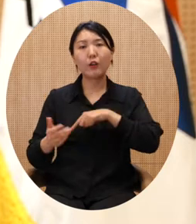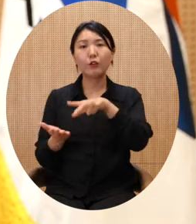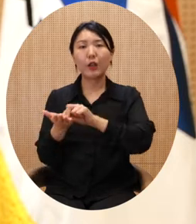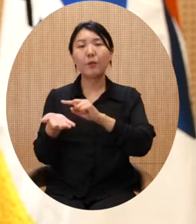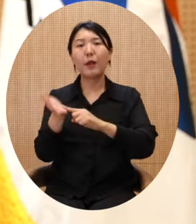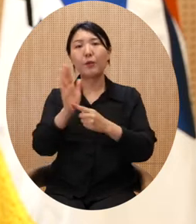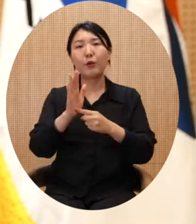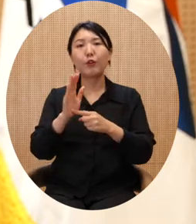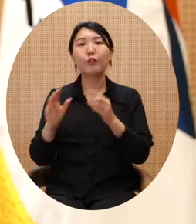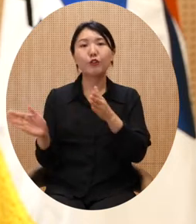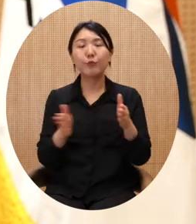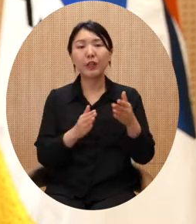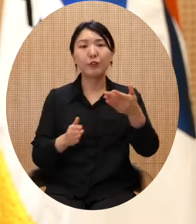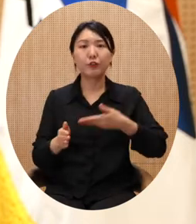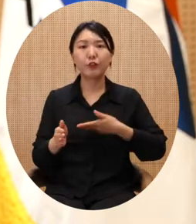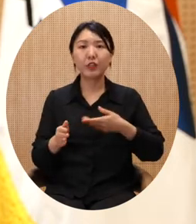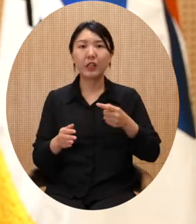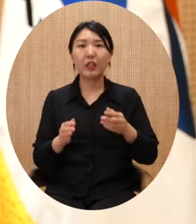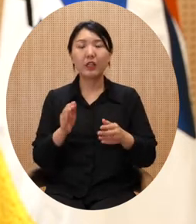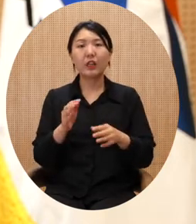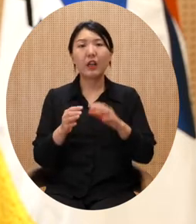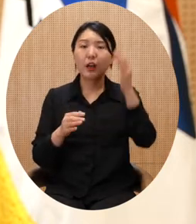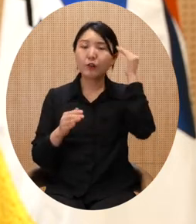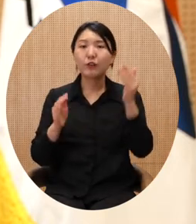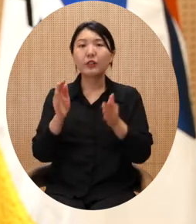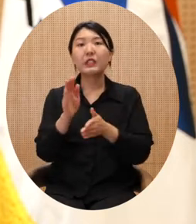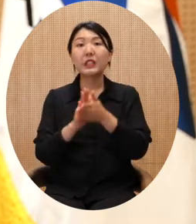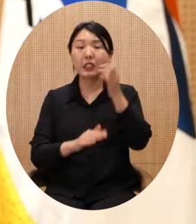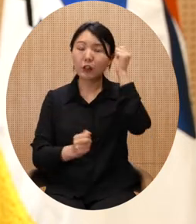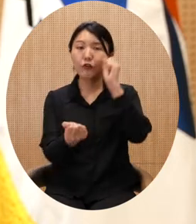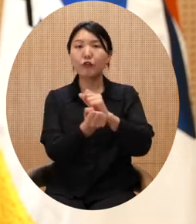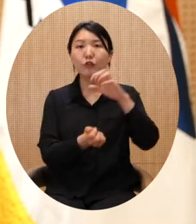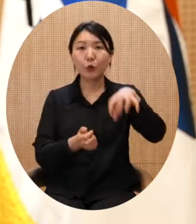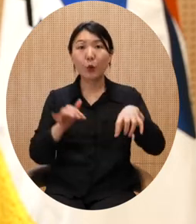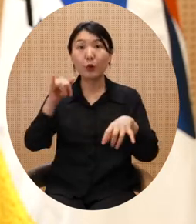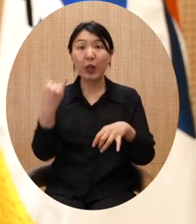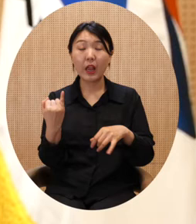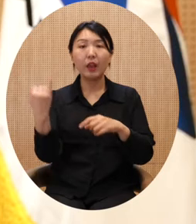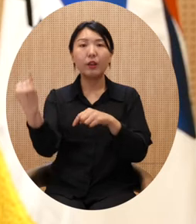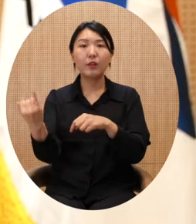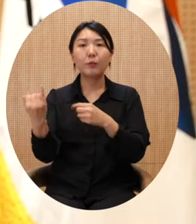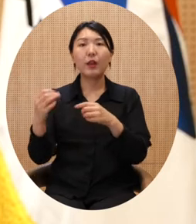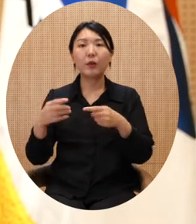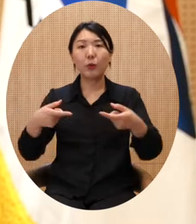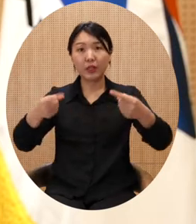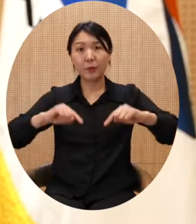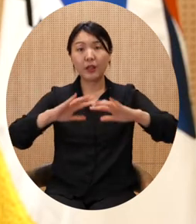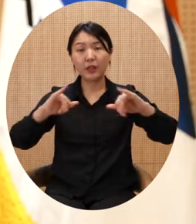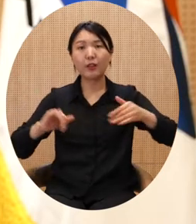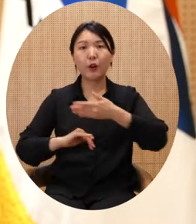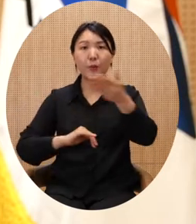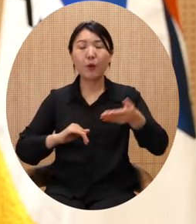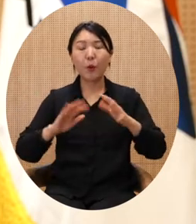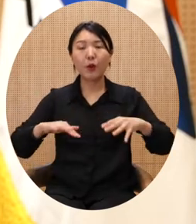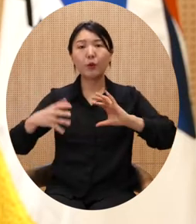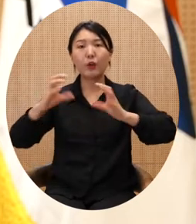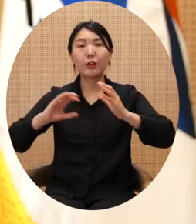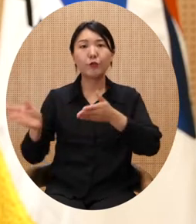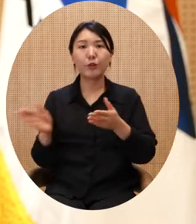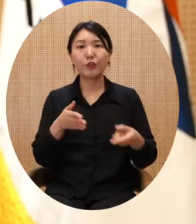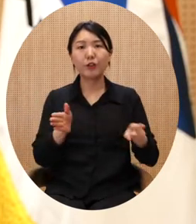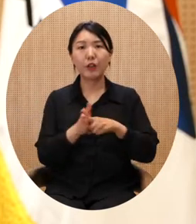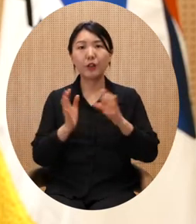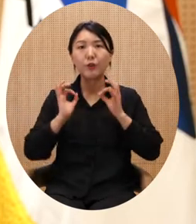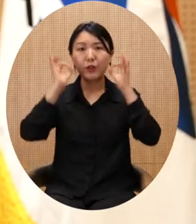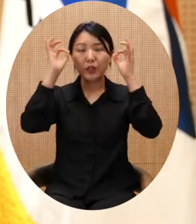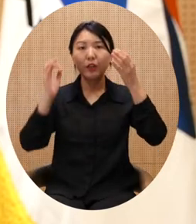해주신 한국도시연구소 최은영 소장님을 비롯한 참석자 여러분, 그리고 토론회 준비를 위해